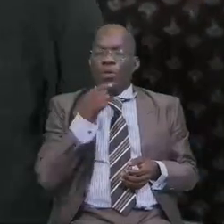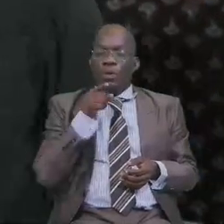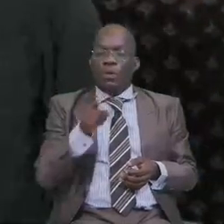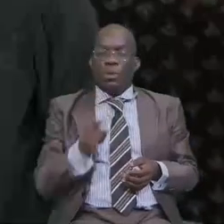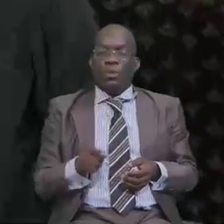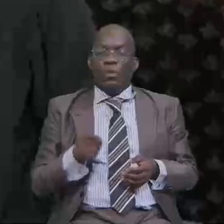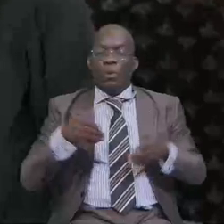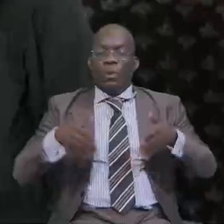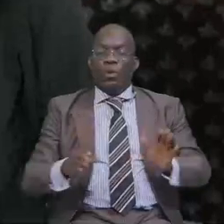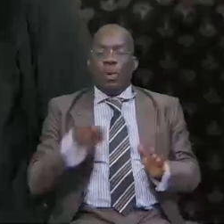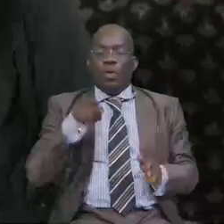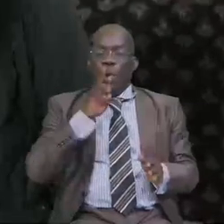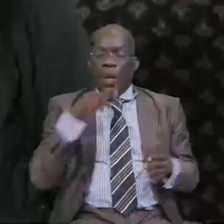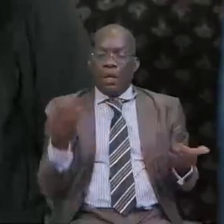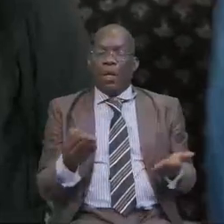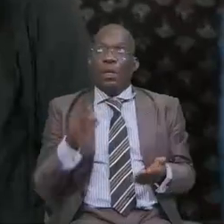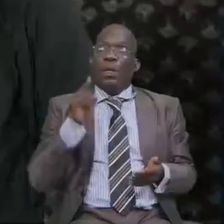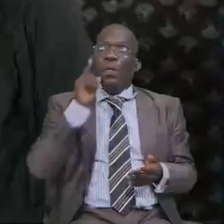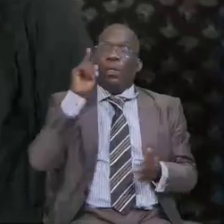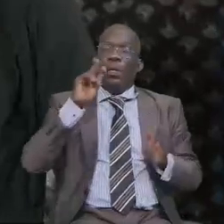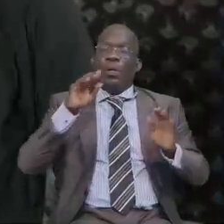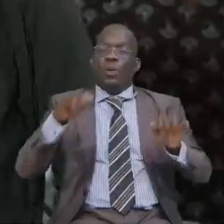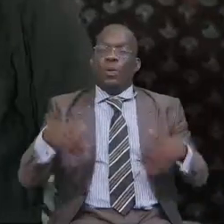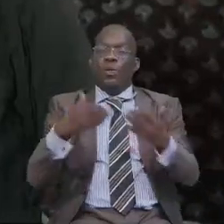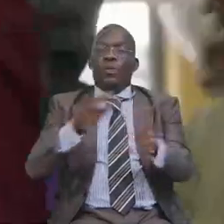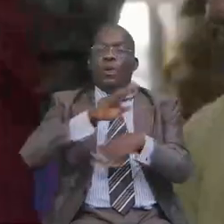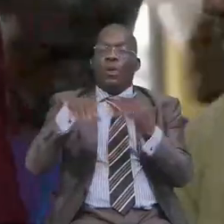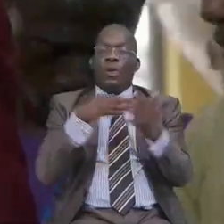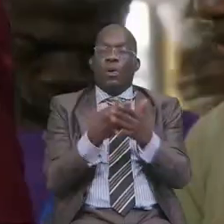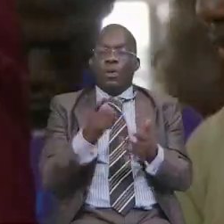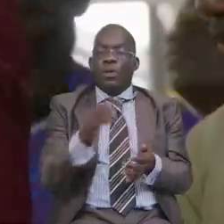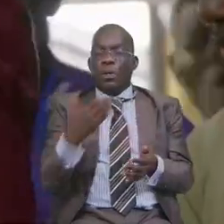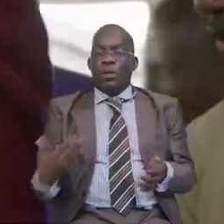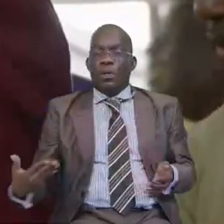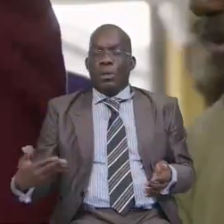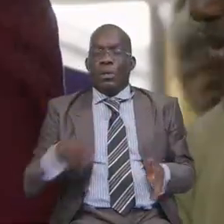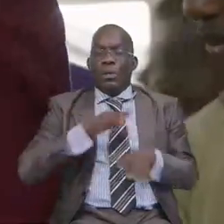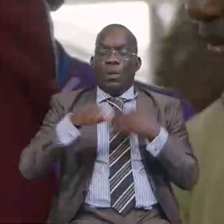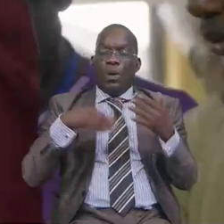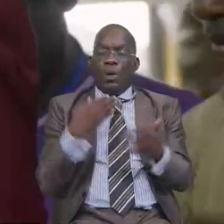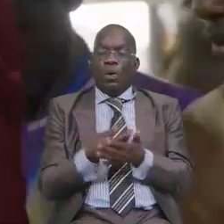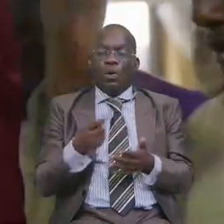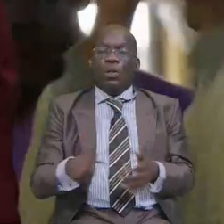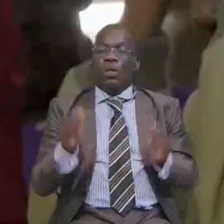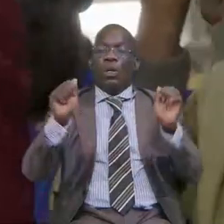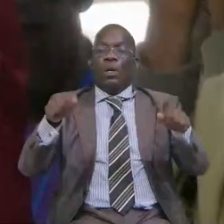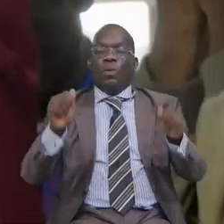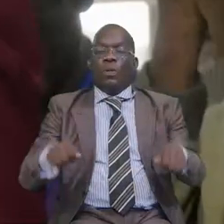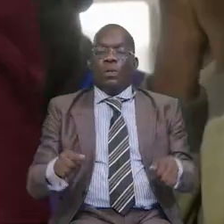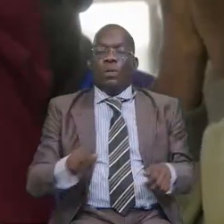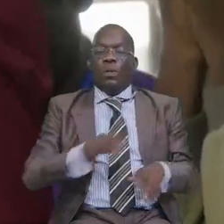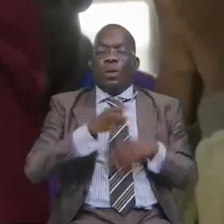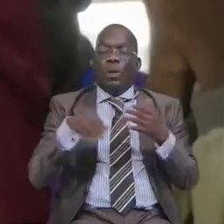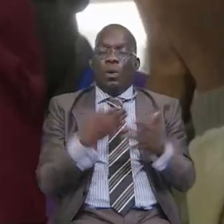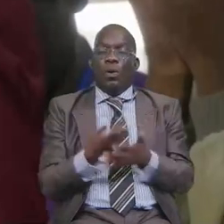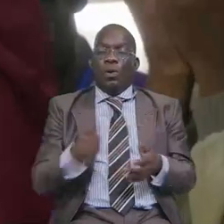Pendant que tu es ici et pourvoir à toutes les ressources, toutes les capacités, toute la